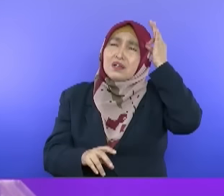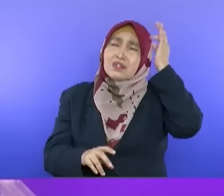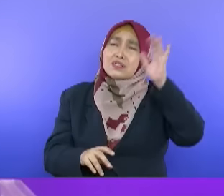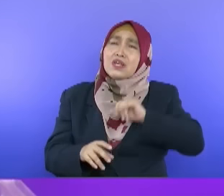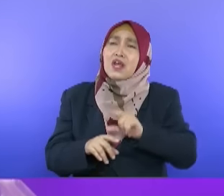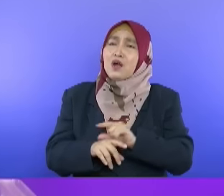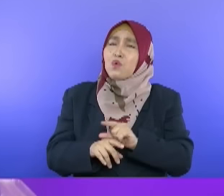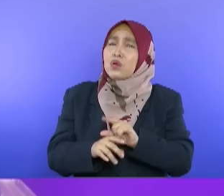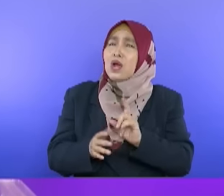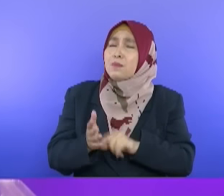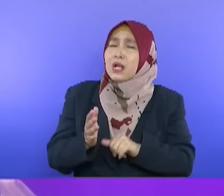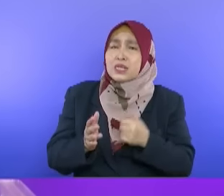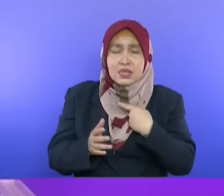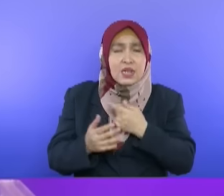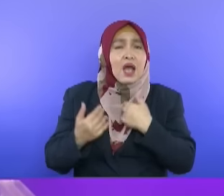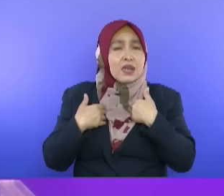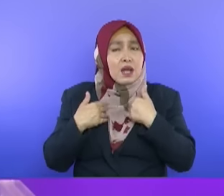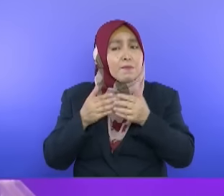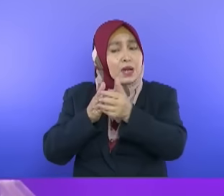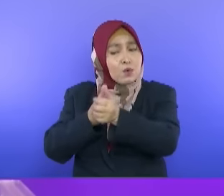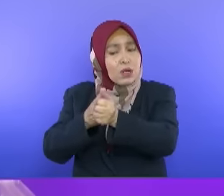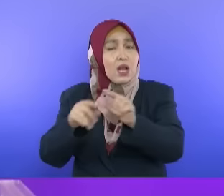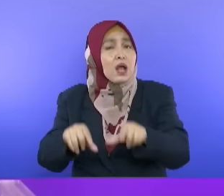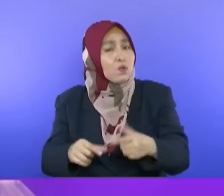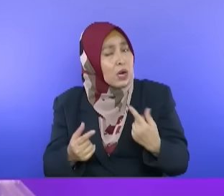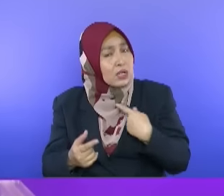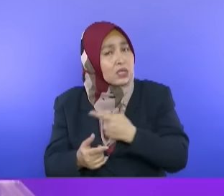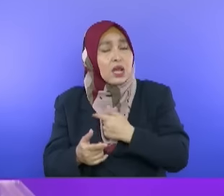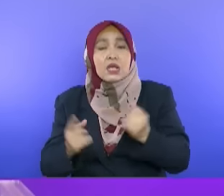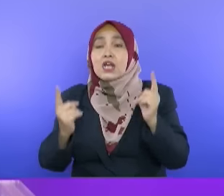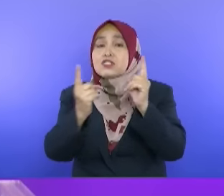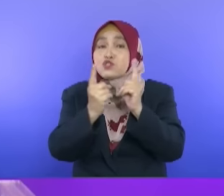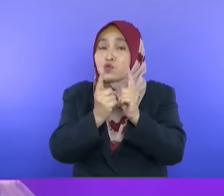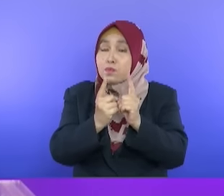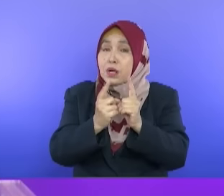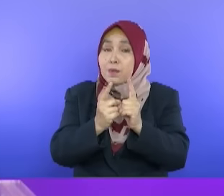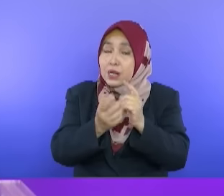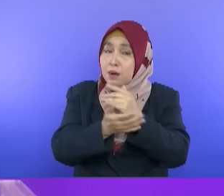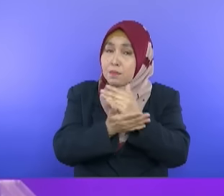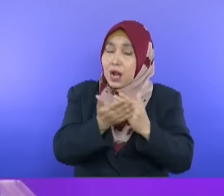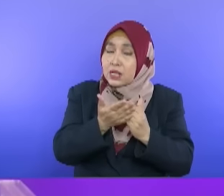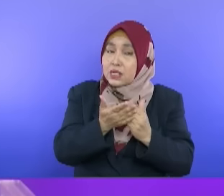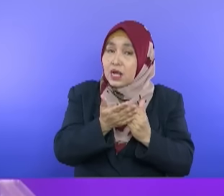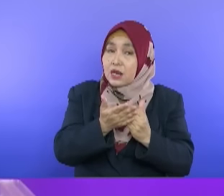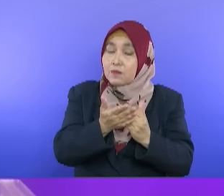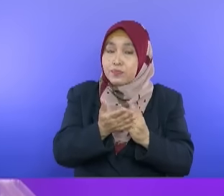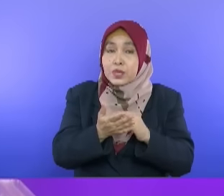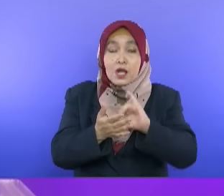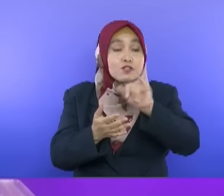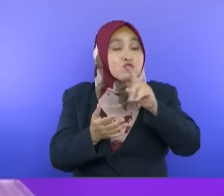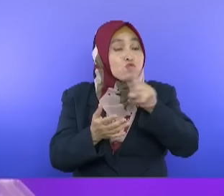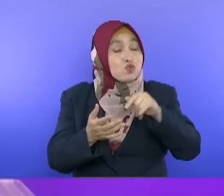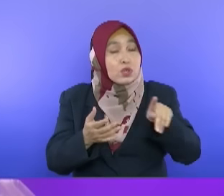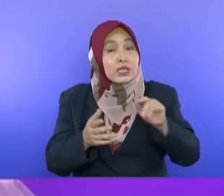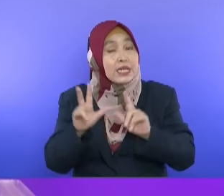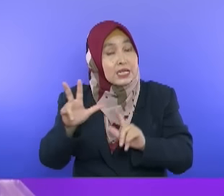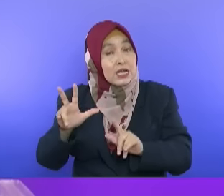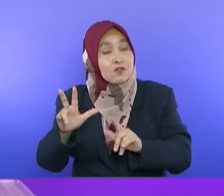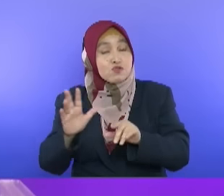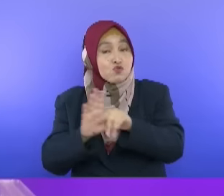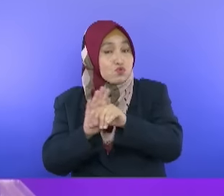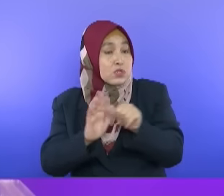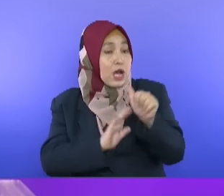nak gunanya kita ada panduan dalam Alquran yang kita akan jumpa pada bahagian justru ketiga daripada Surah